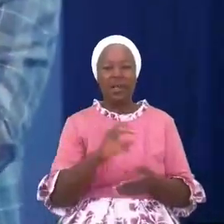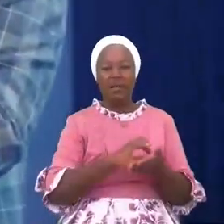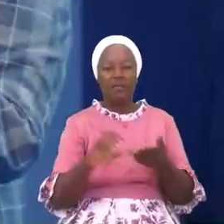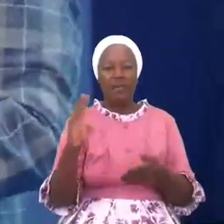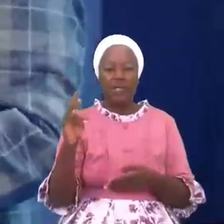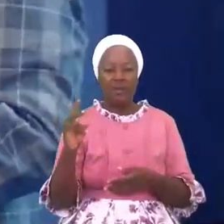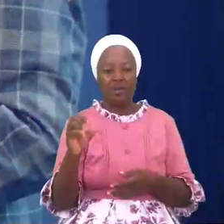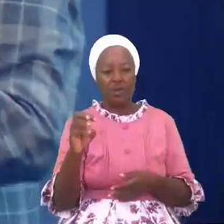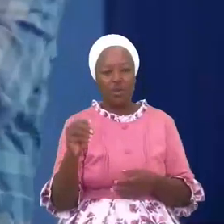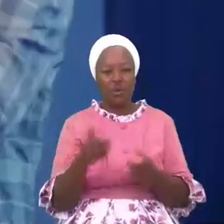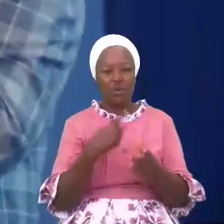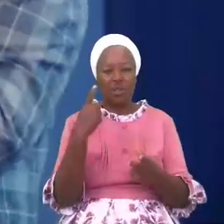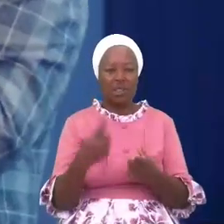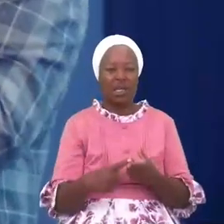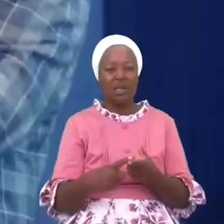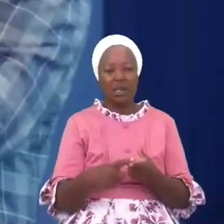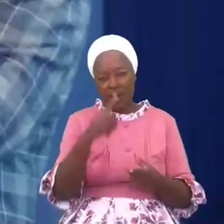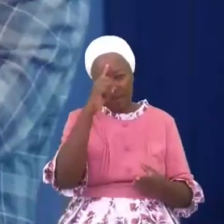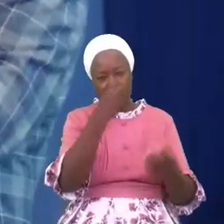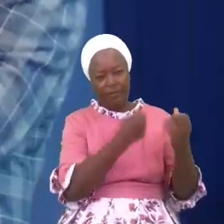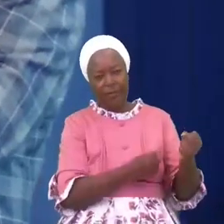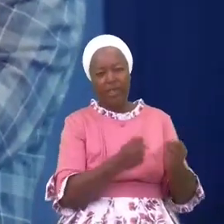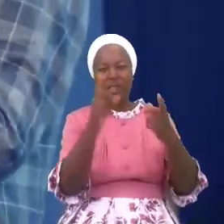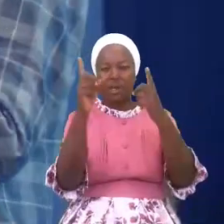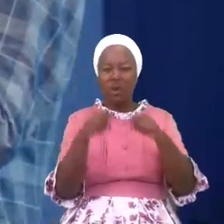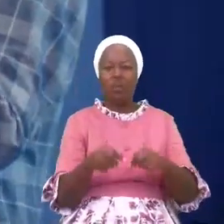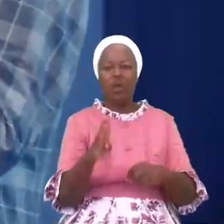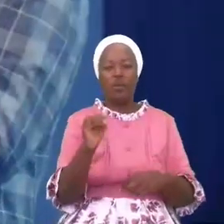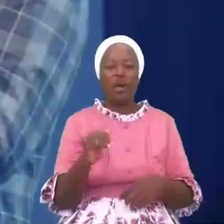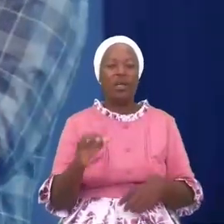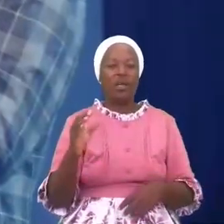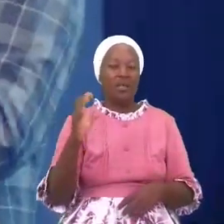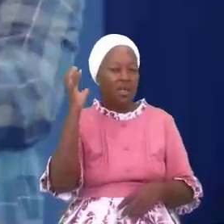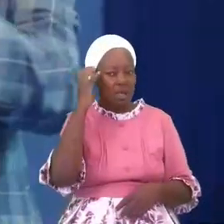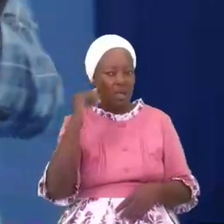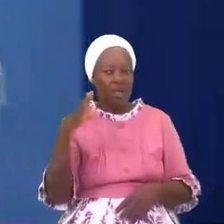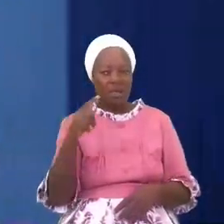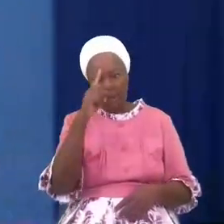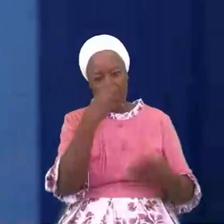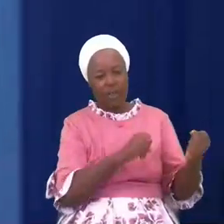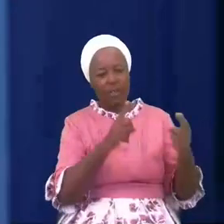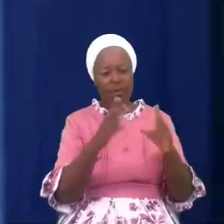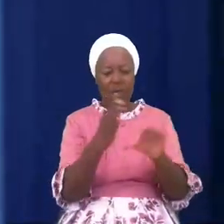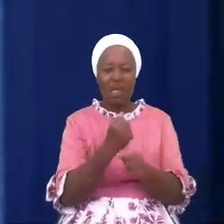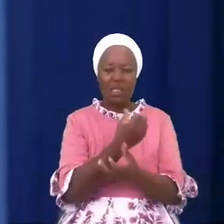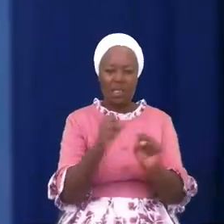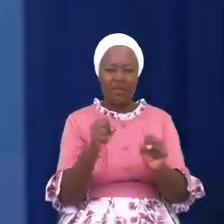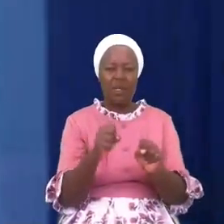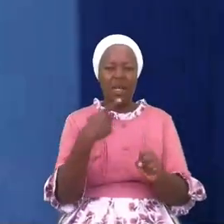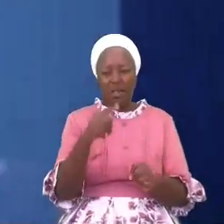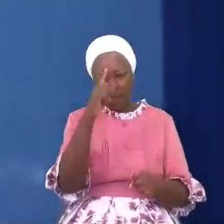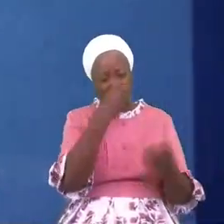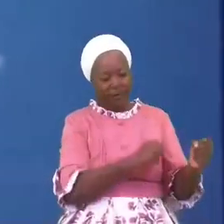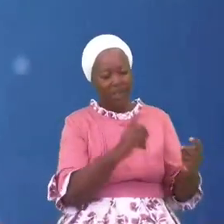verset 17, ainsi, la foi vient de ce qu'on entend. La foi pour être sauvé, la foi pour